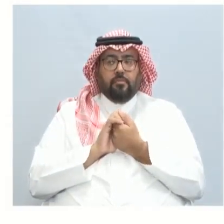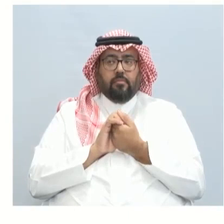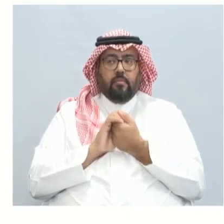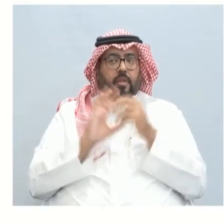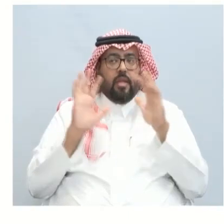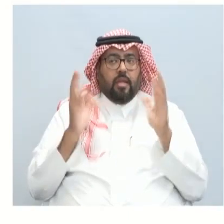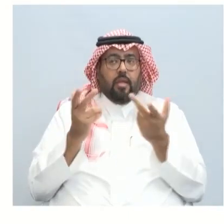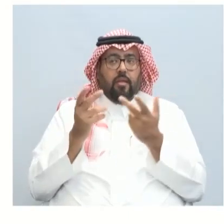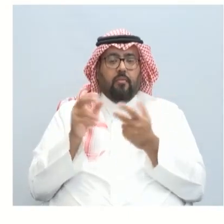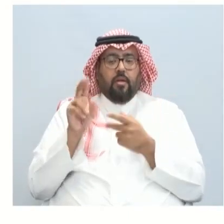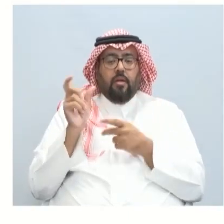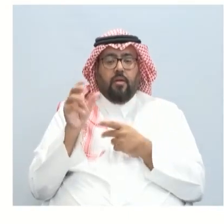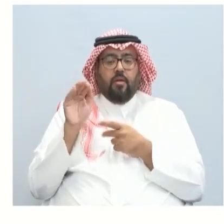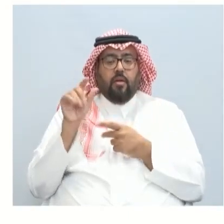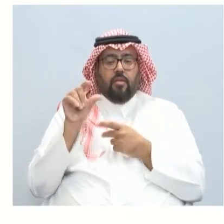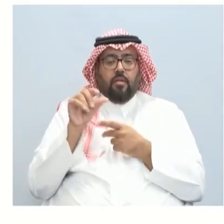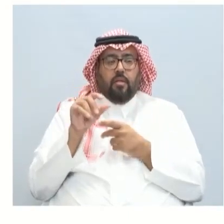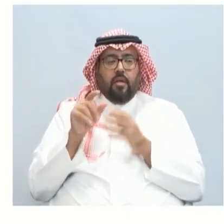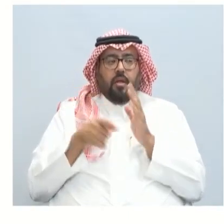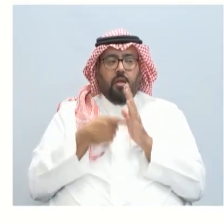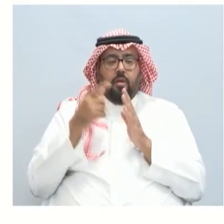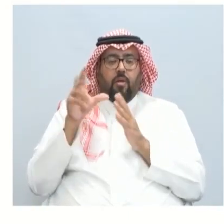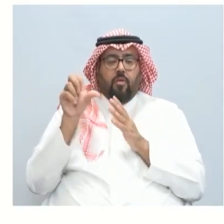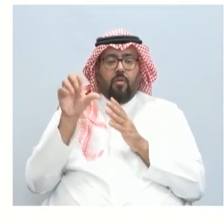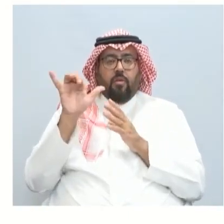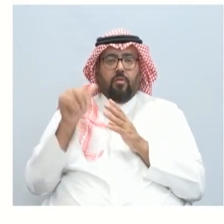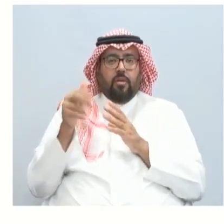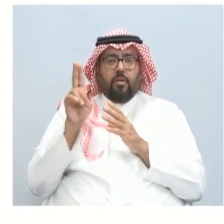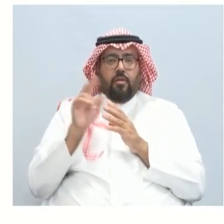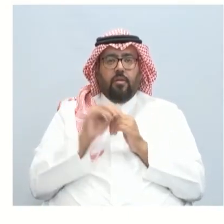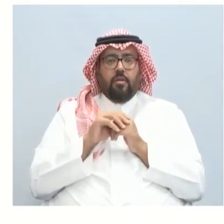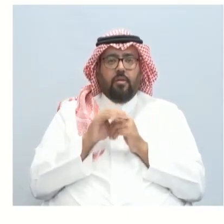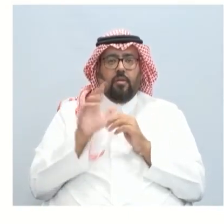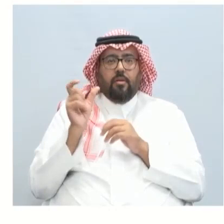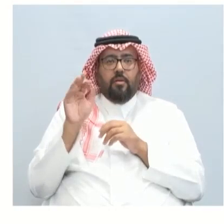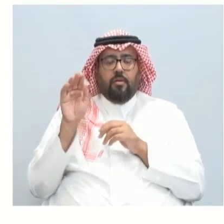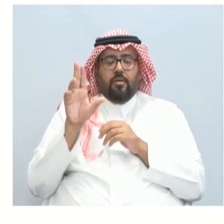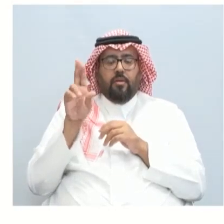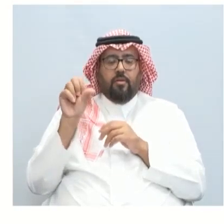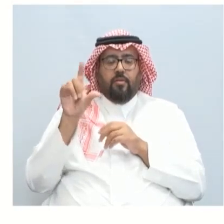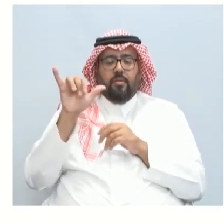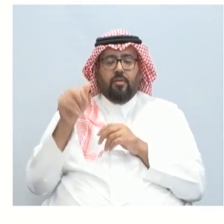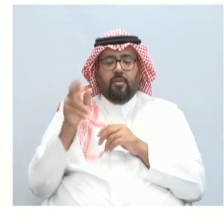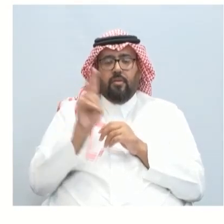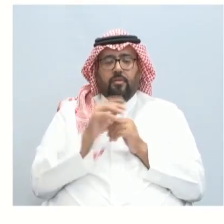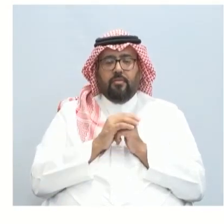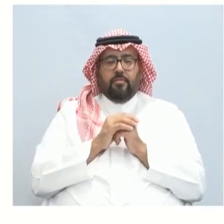كيف نحدد اولوياتنا ابنائي وبناتي الطلاب كيف نحدد الاولويات